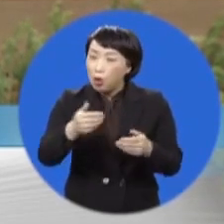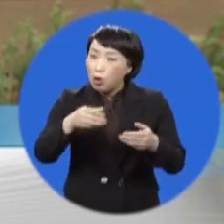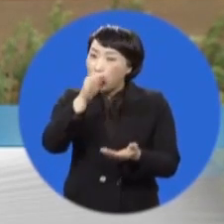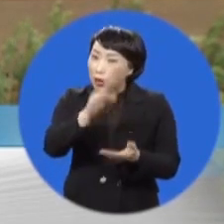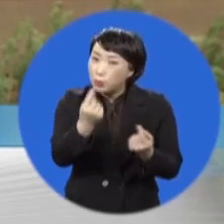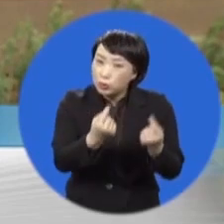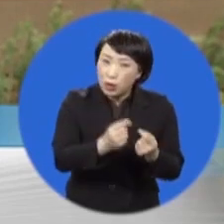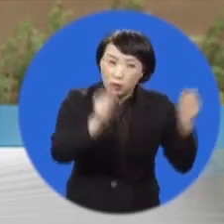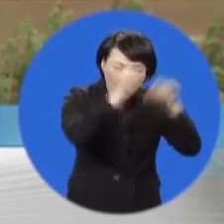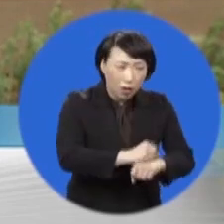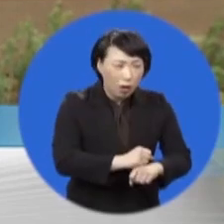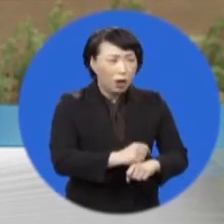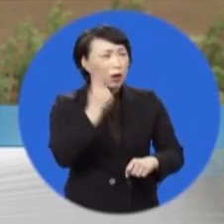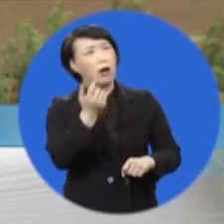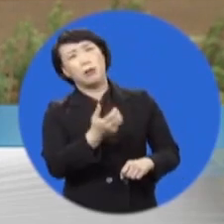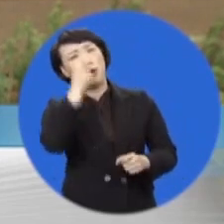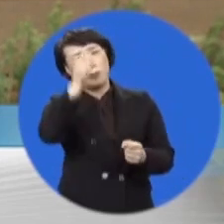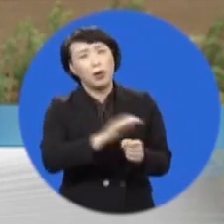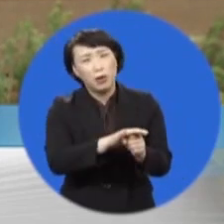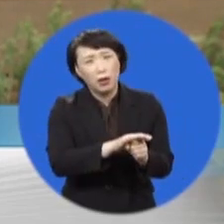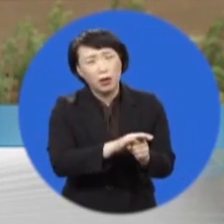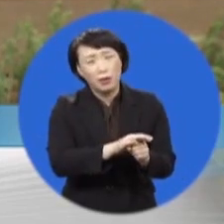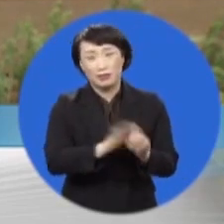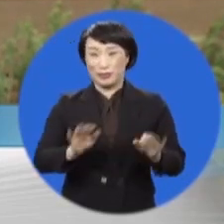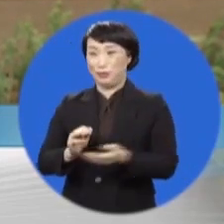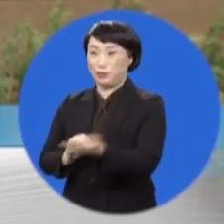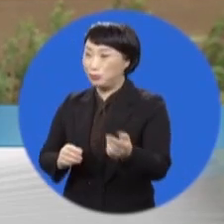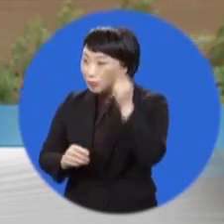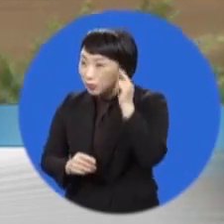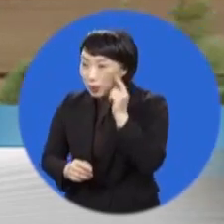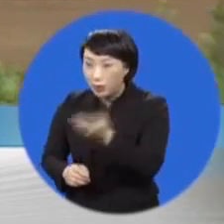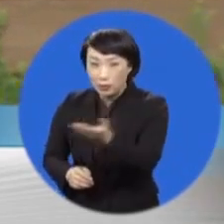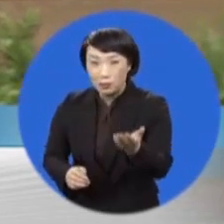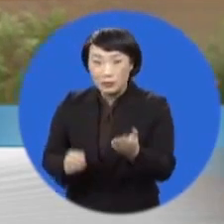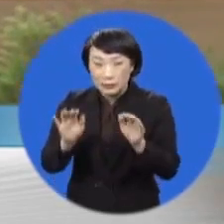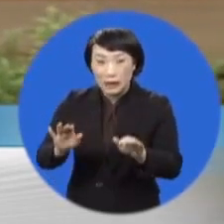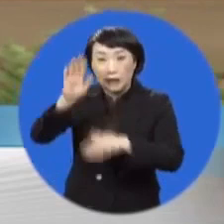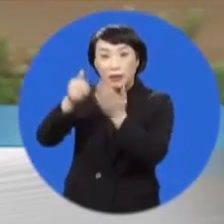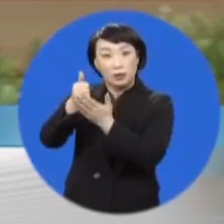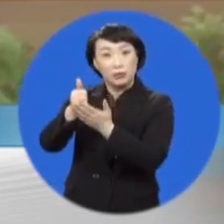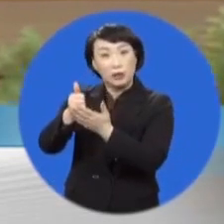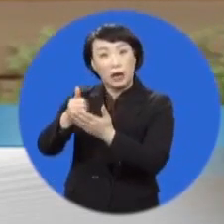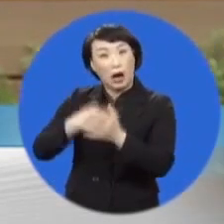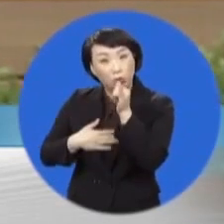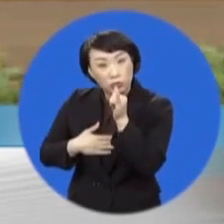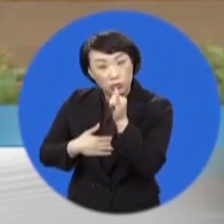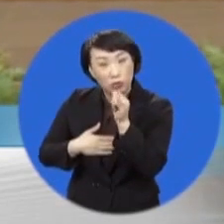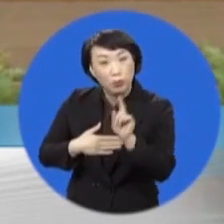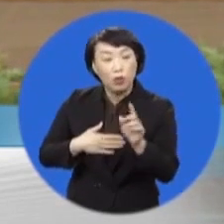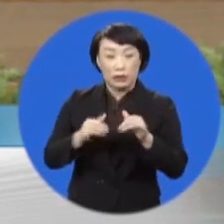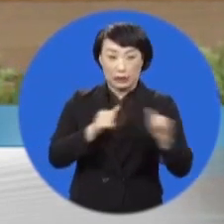몇 만 하면 불쌍해 또 한번 생각해보세요 자 하나님만 아쉬 5